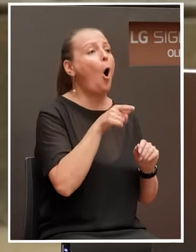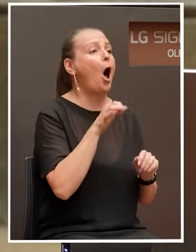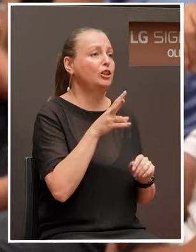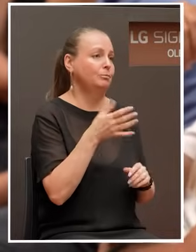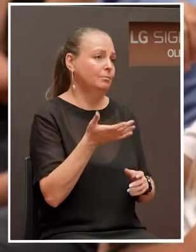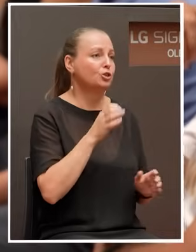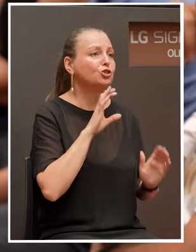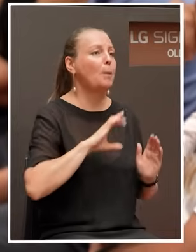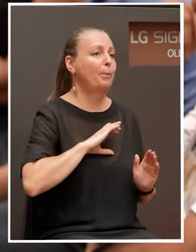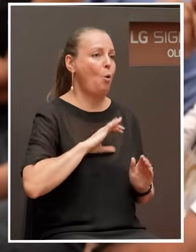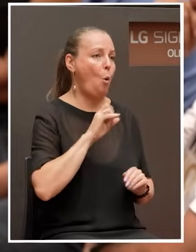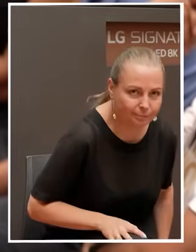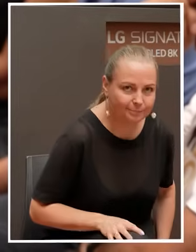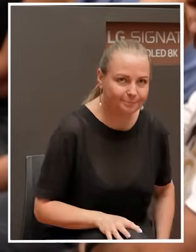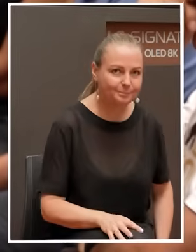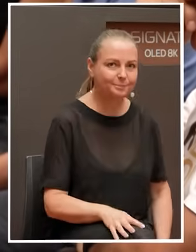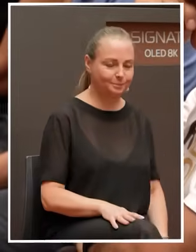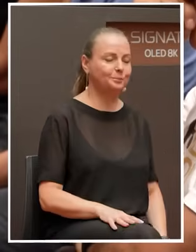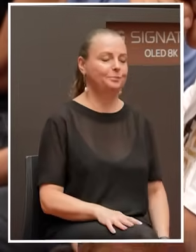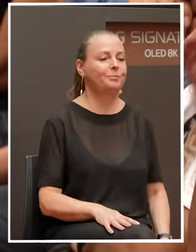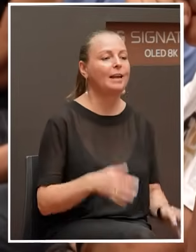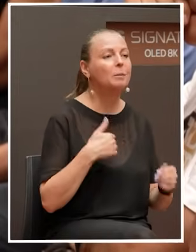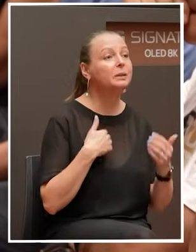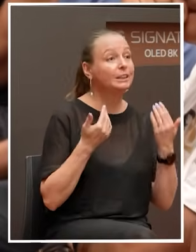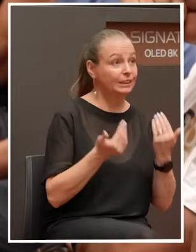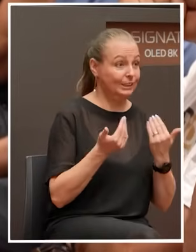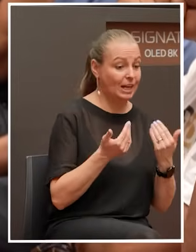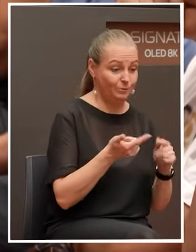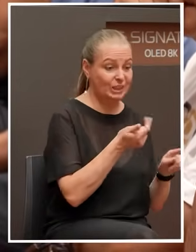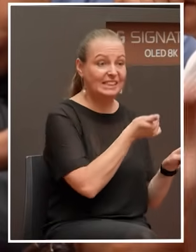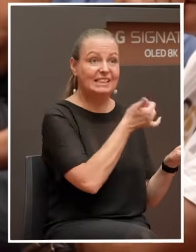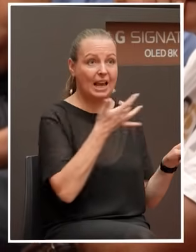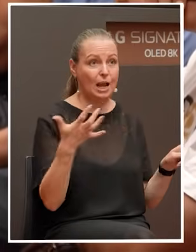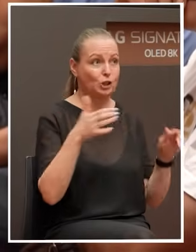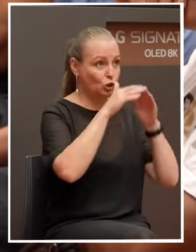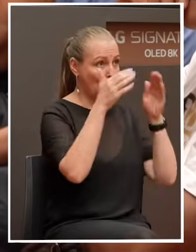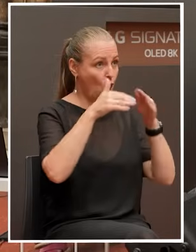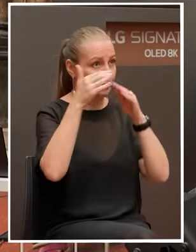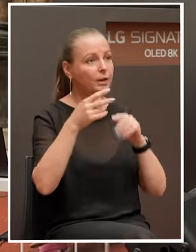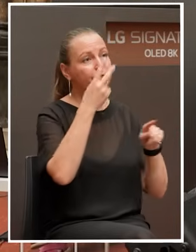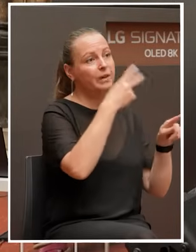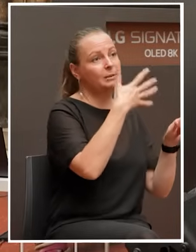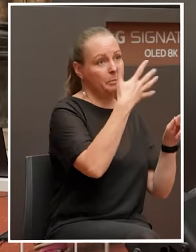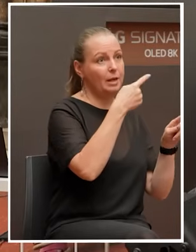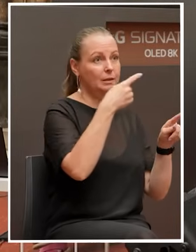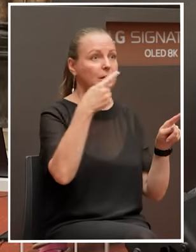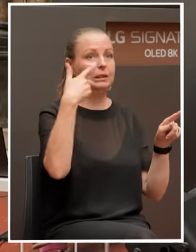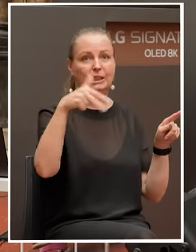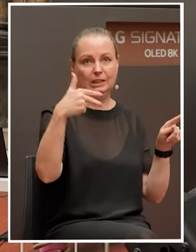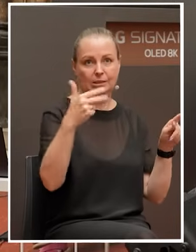внимания. Мы сейчас в серию стогов включаем 25-30 примерно вещей.